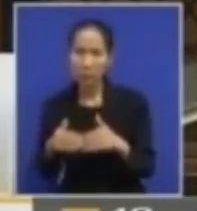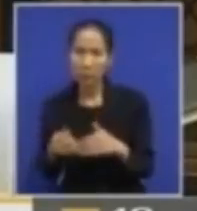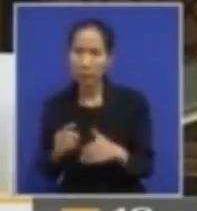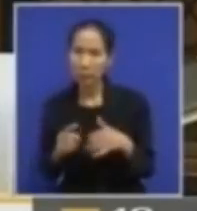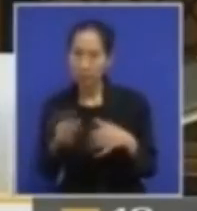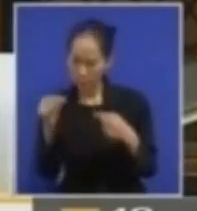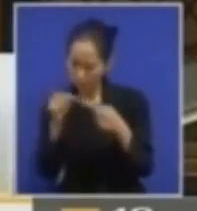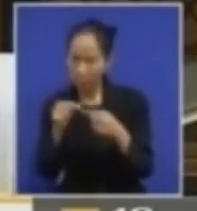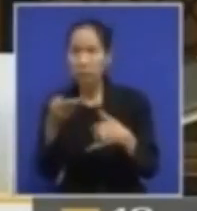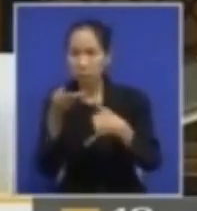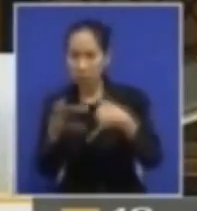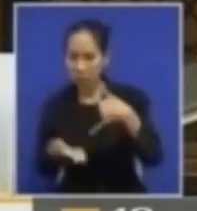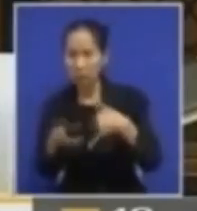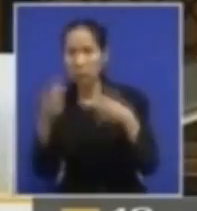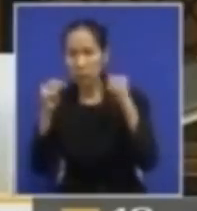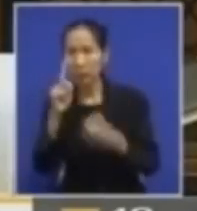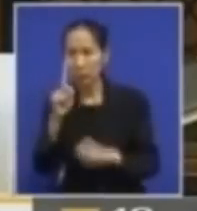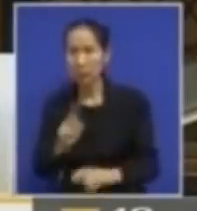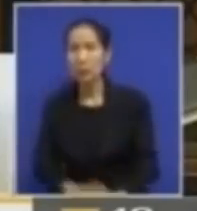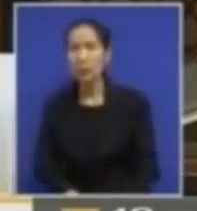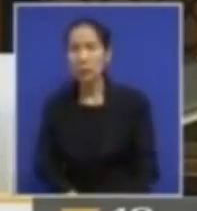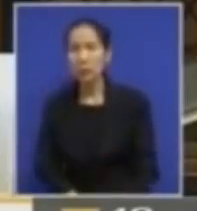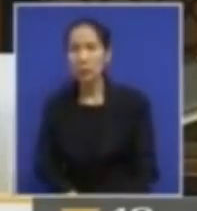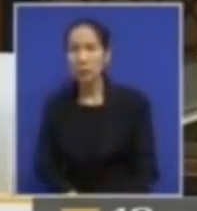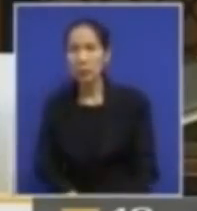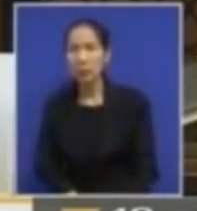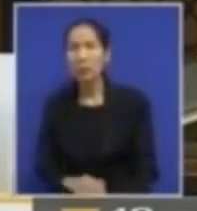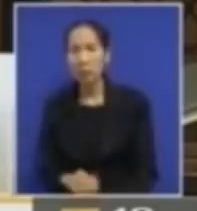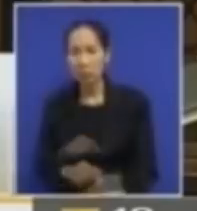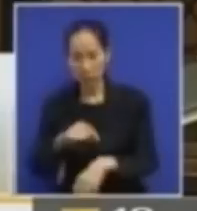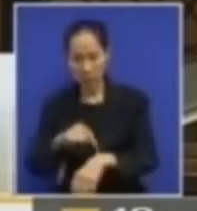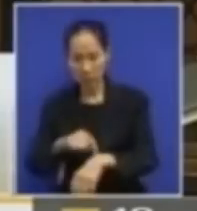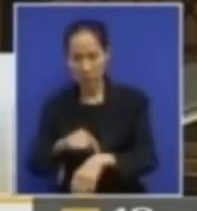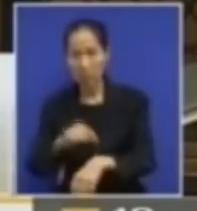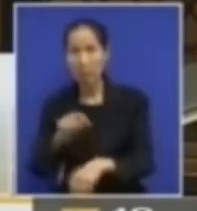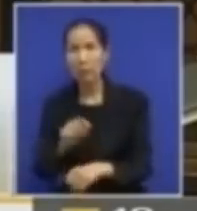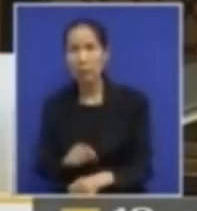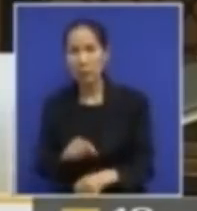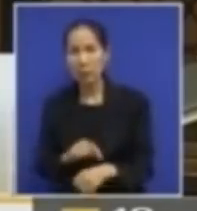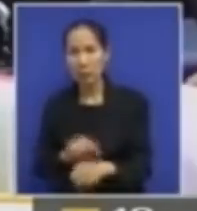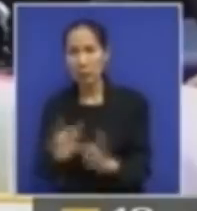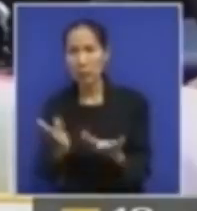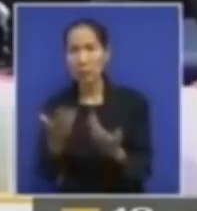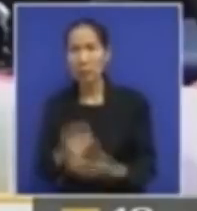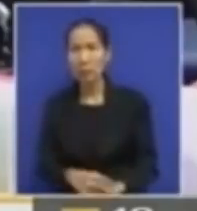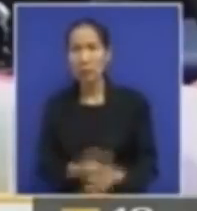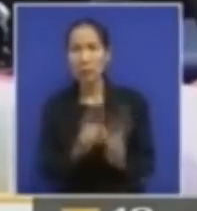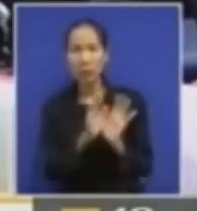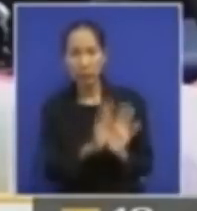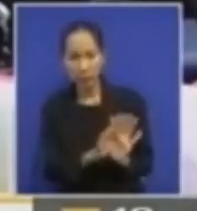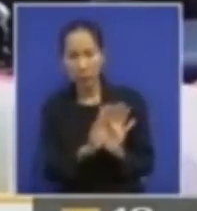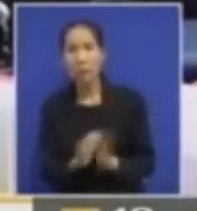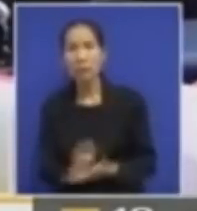างไรก็แต่ผมจะสรุปแล้วทำทางการ ครับขอสมควร ด้วยความเคารพท่านประธานครับผมฝากประเด็นที่อภิปรายเป็นเห